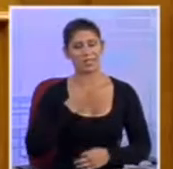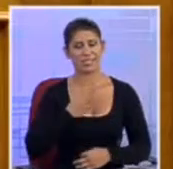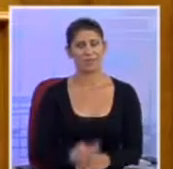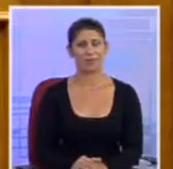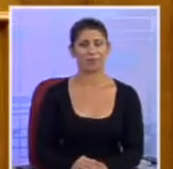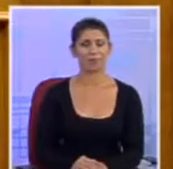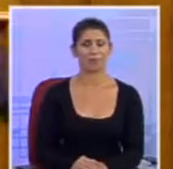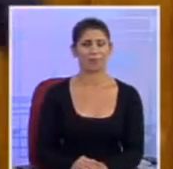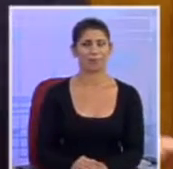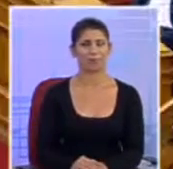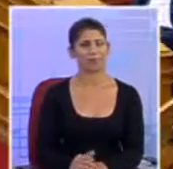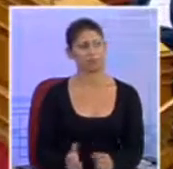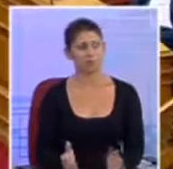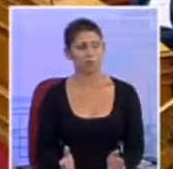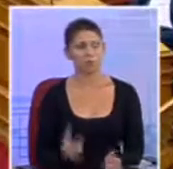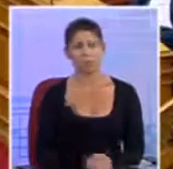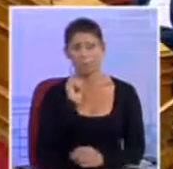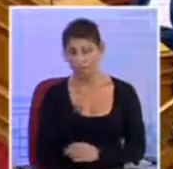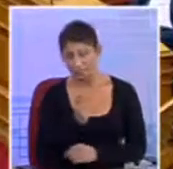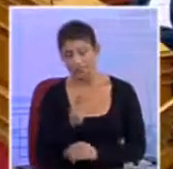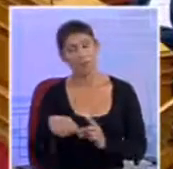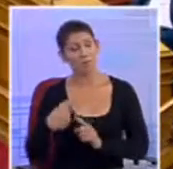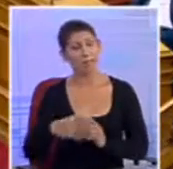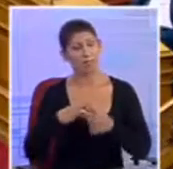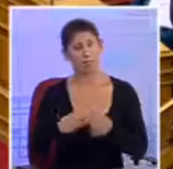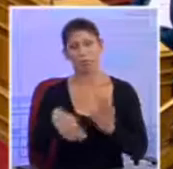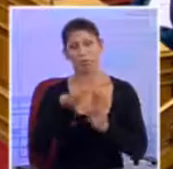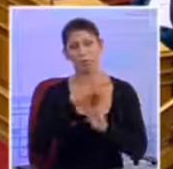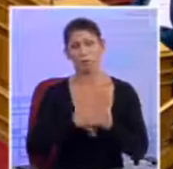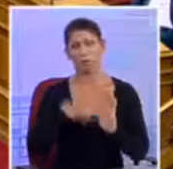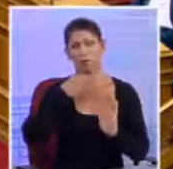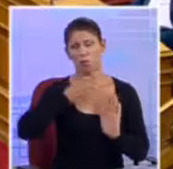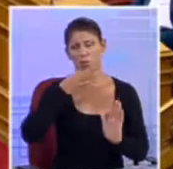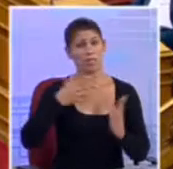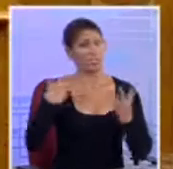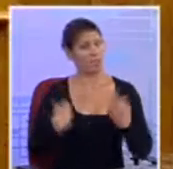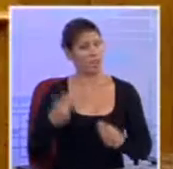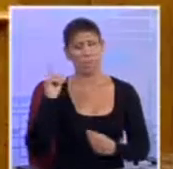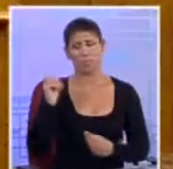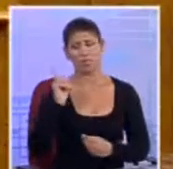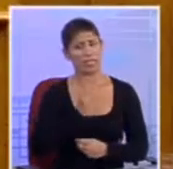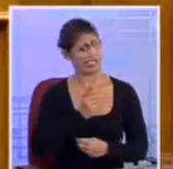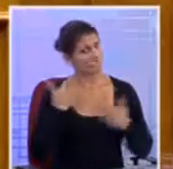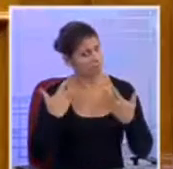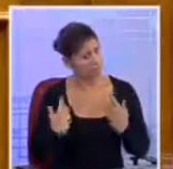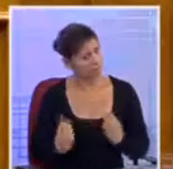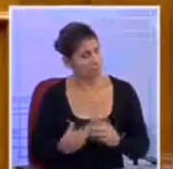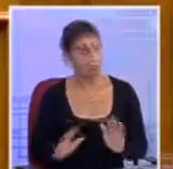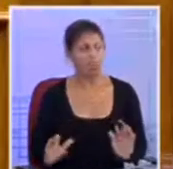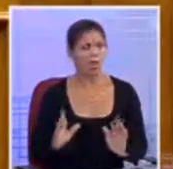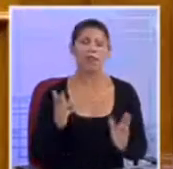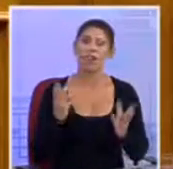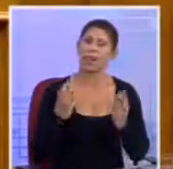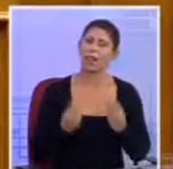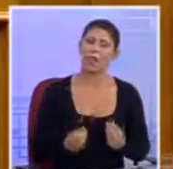μια παρατήρηση και στη συνέχεια προχωράω στις προγραμματικές δηλώσεις. Καλή είναι η πολιτική κριτική, αλλά καλά